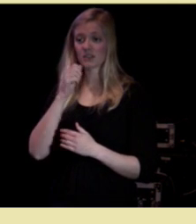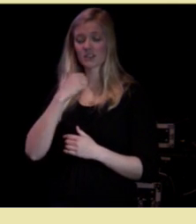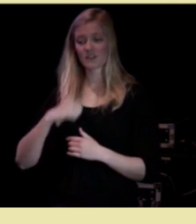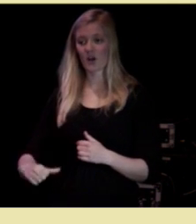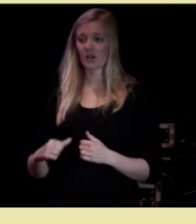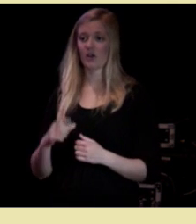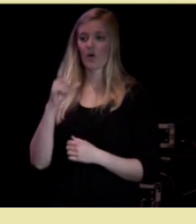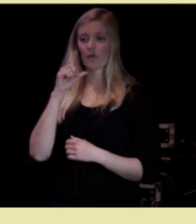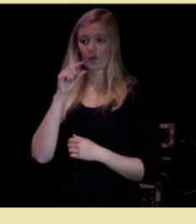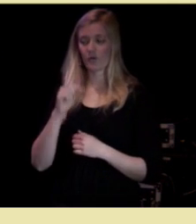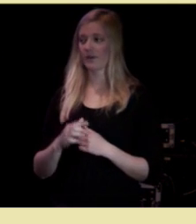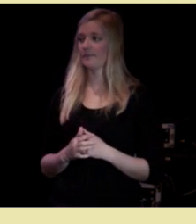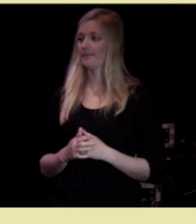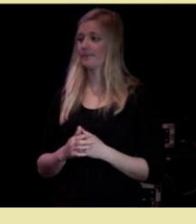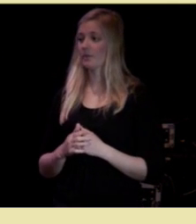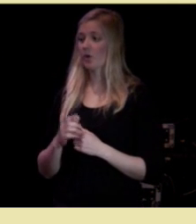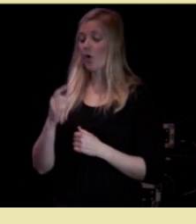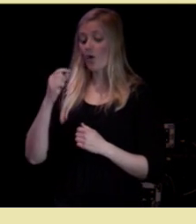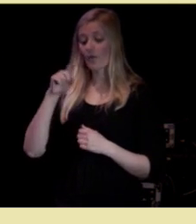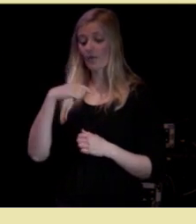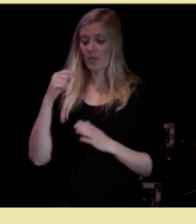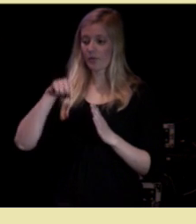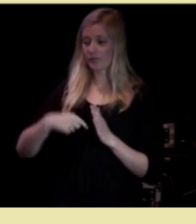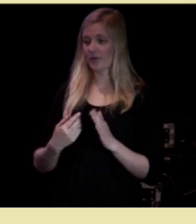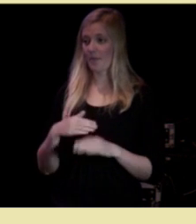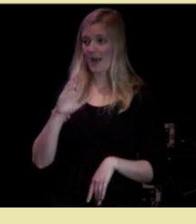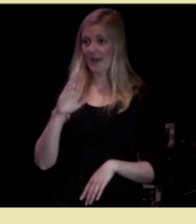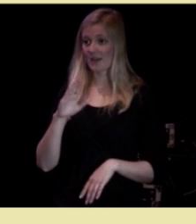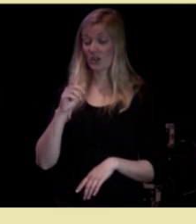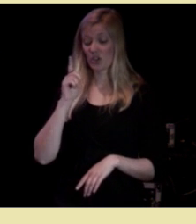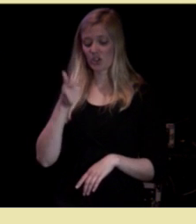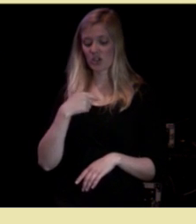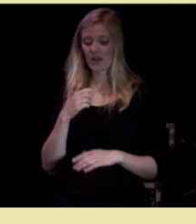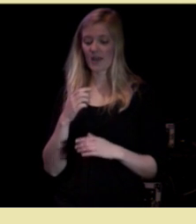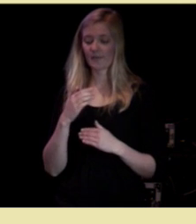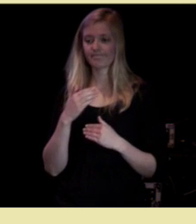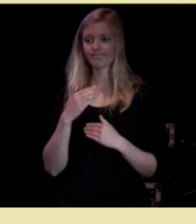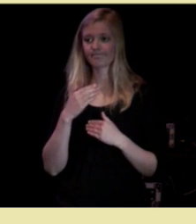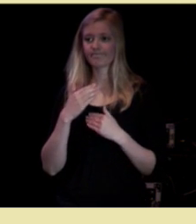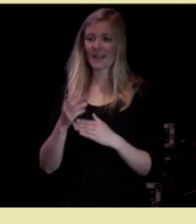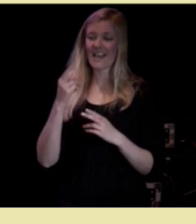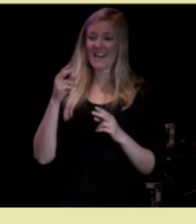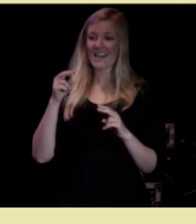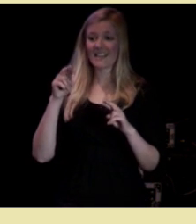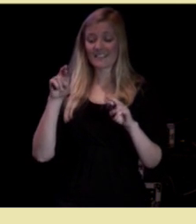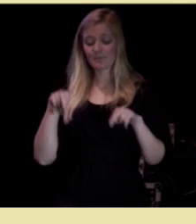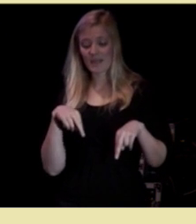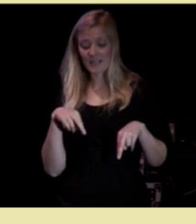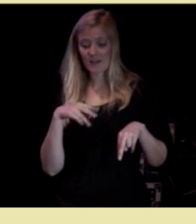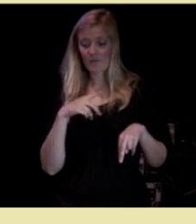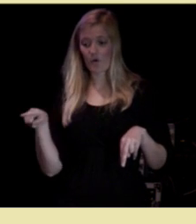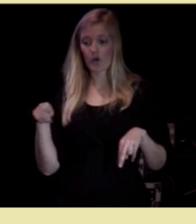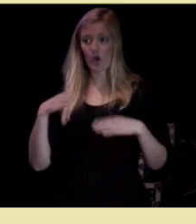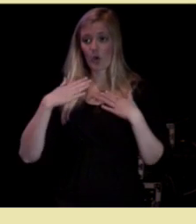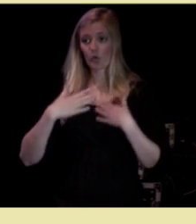Og da må vi utdype enda litt til, for dette handler om respekten for